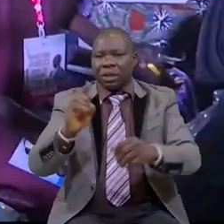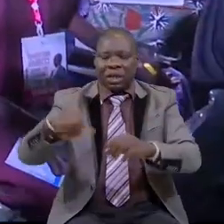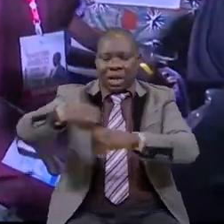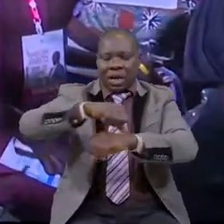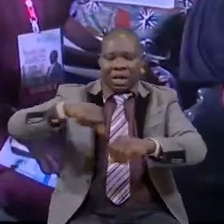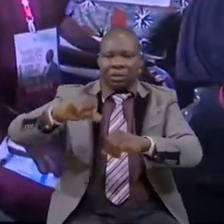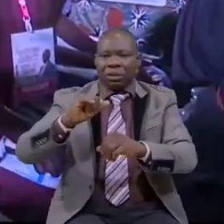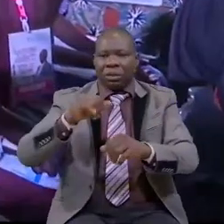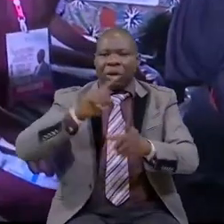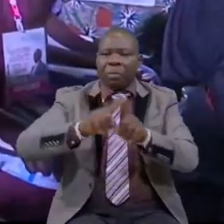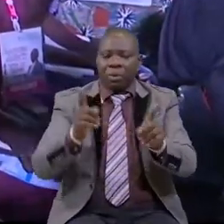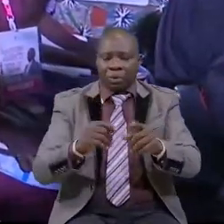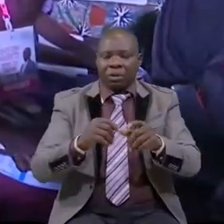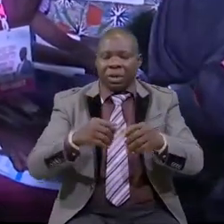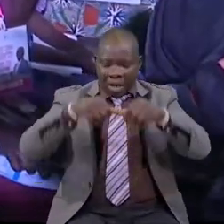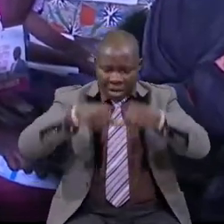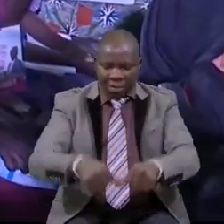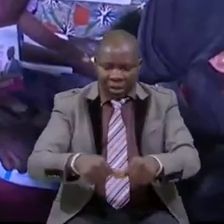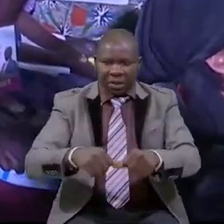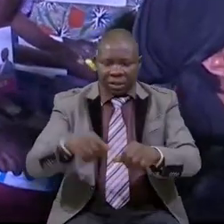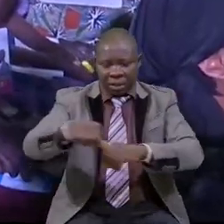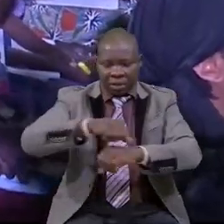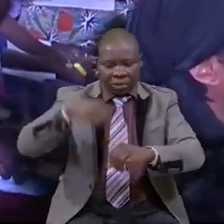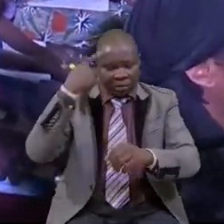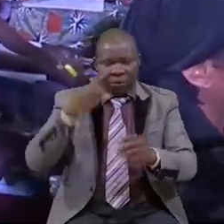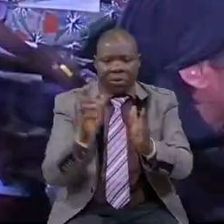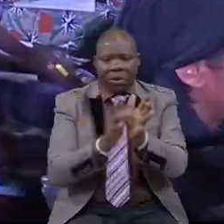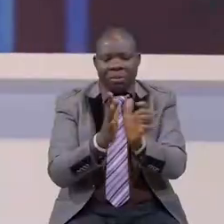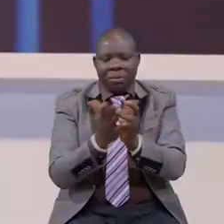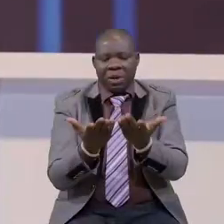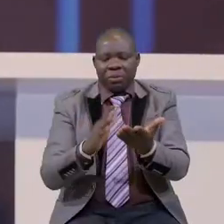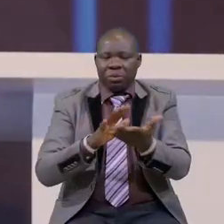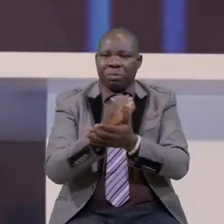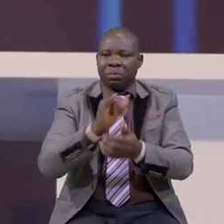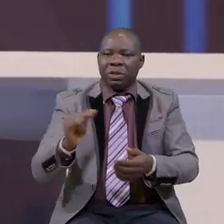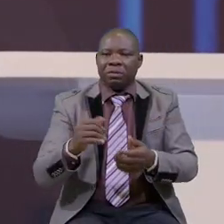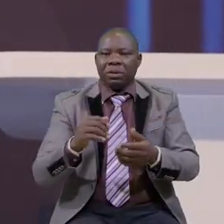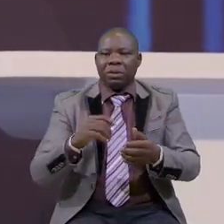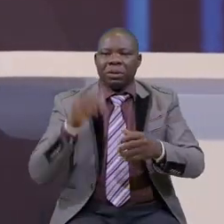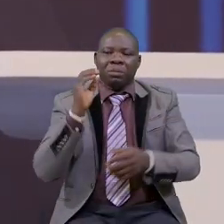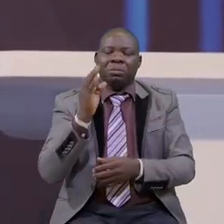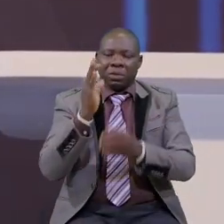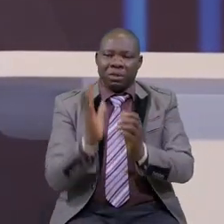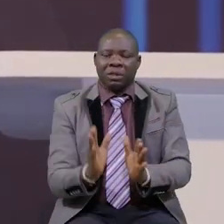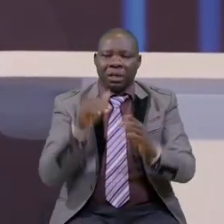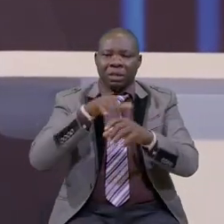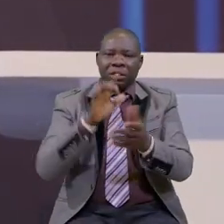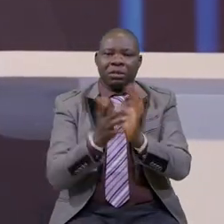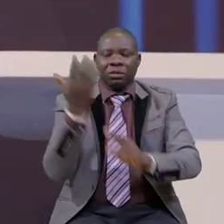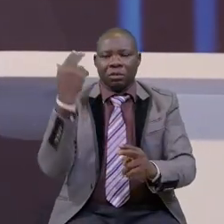mais une onction permanente pour les ministres qui croient en la Bible. Il y a trois choses à considérer.